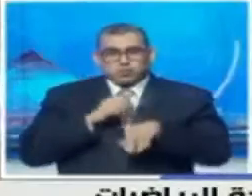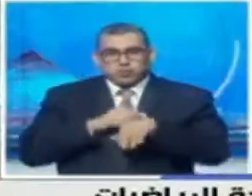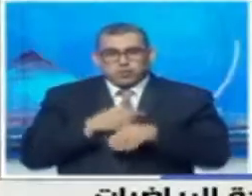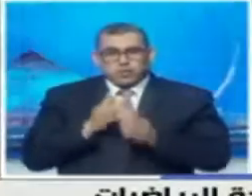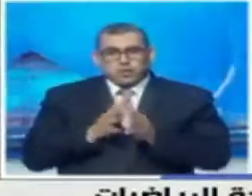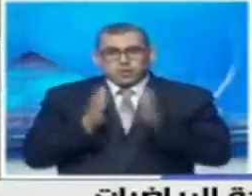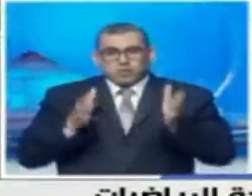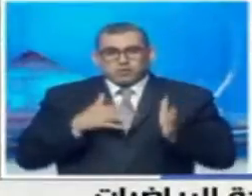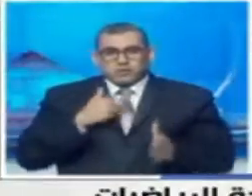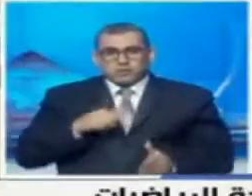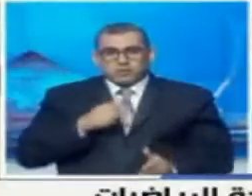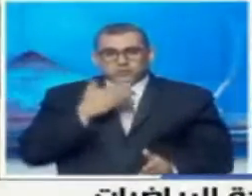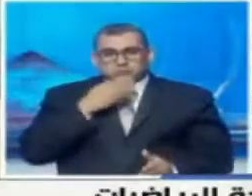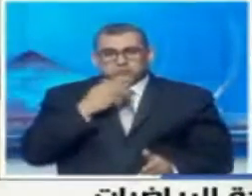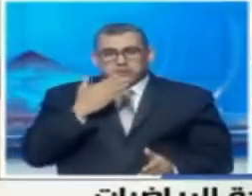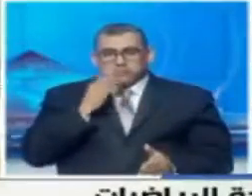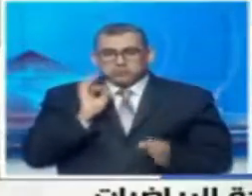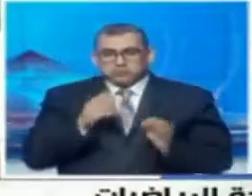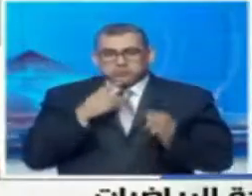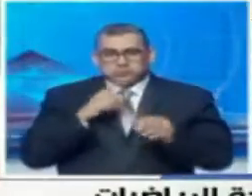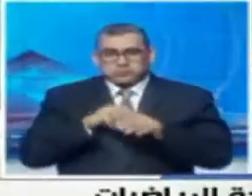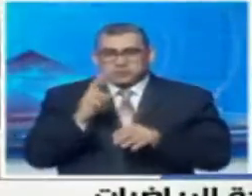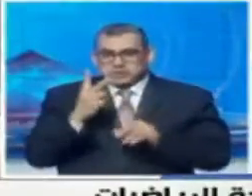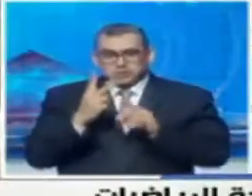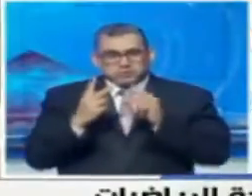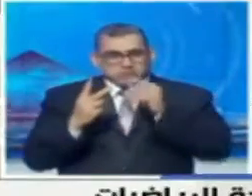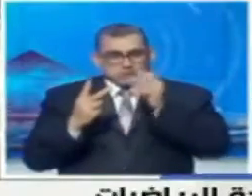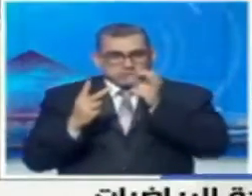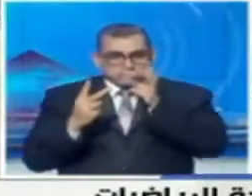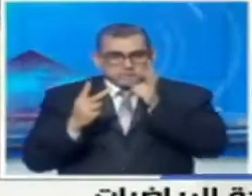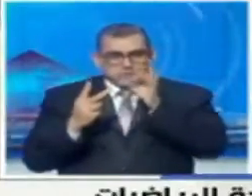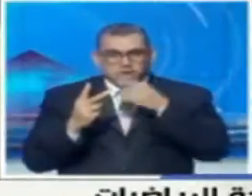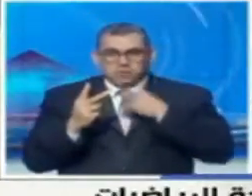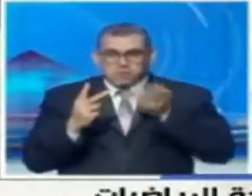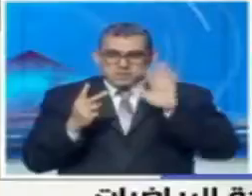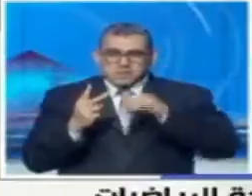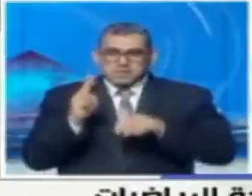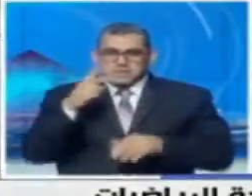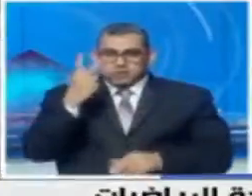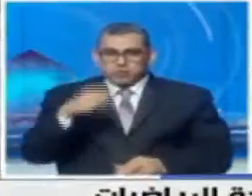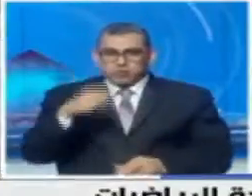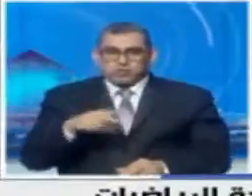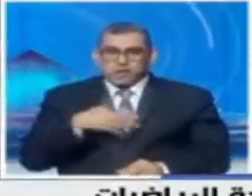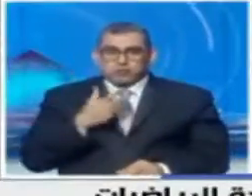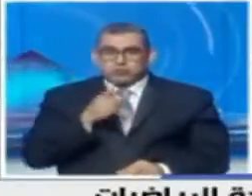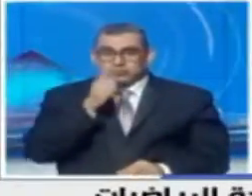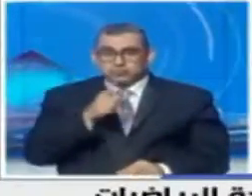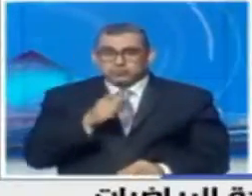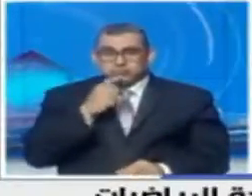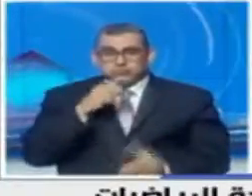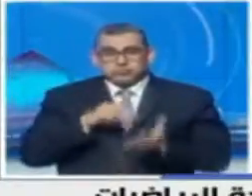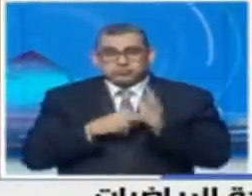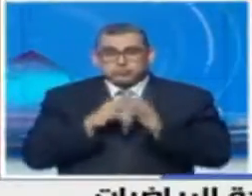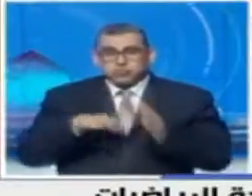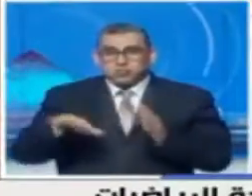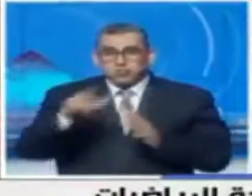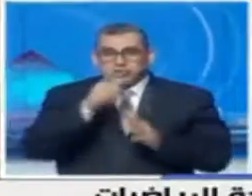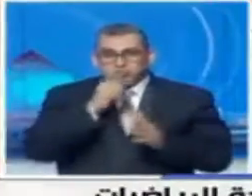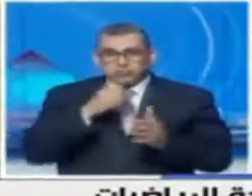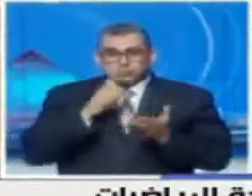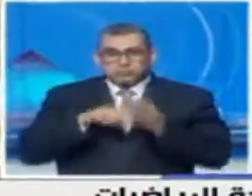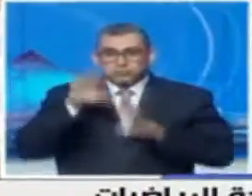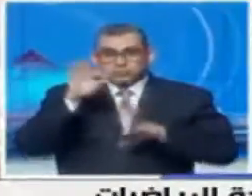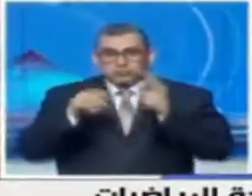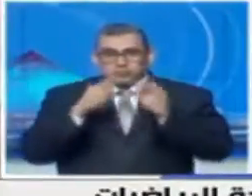اكتر، يعني حبه حلوين من اللي كانوا موجودين، يعني ساعتين مش كفايه خالص، على الاقل ساعتين ونص. وعلى الرغم من اشاده الكثير الى ان البعض